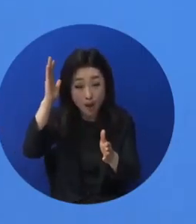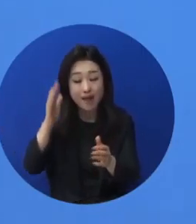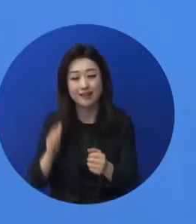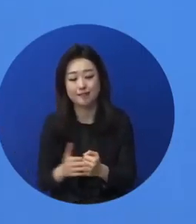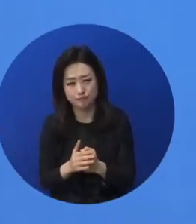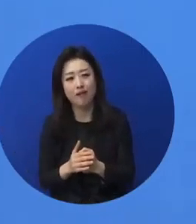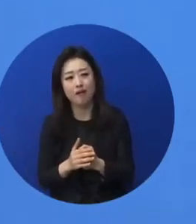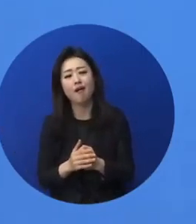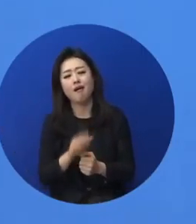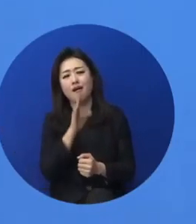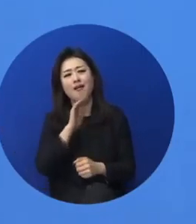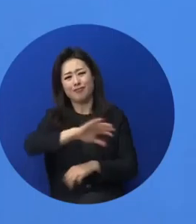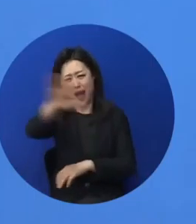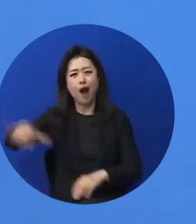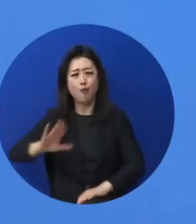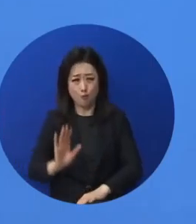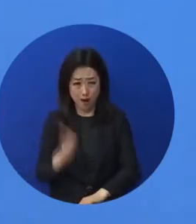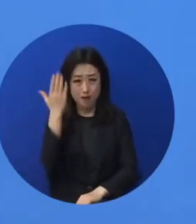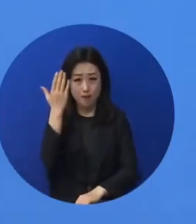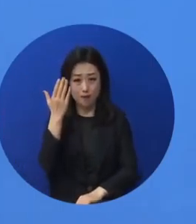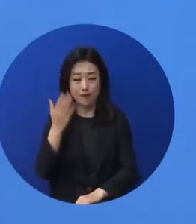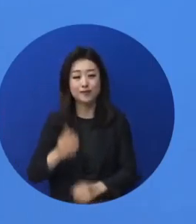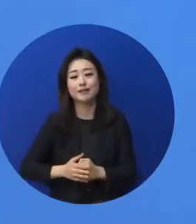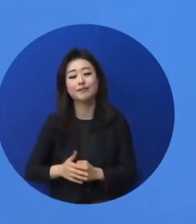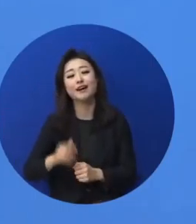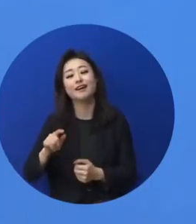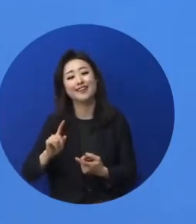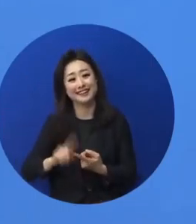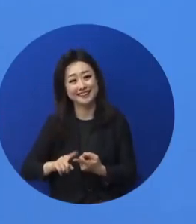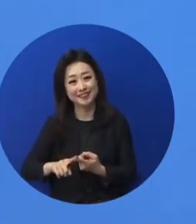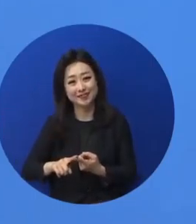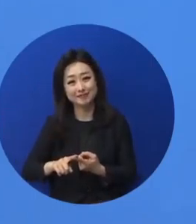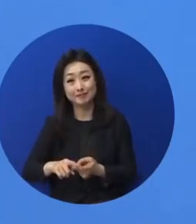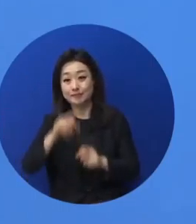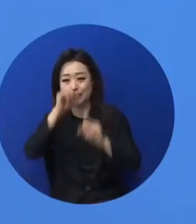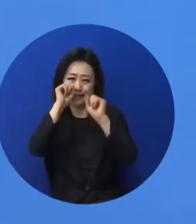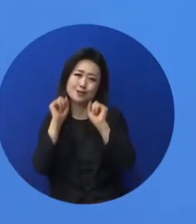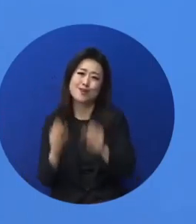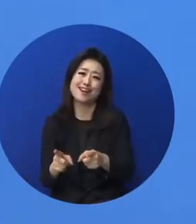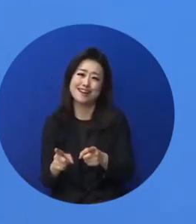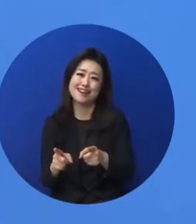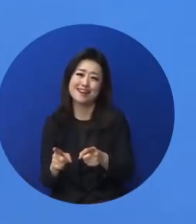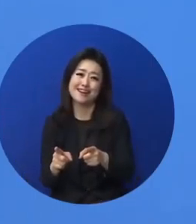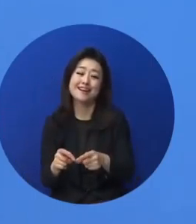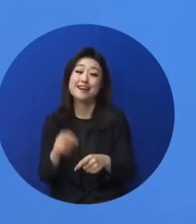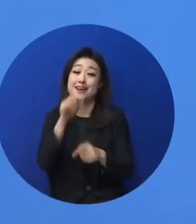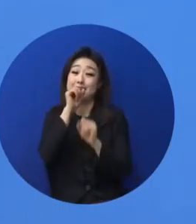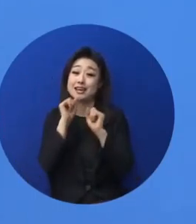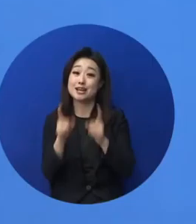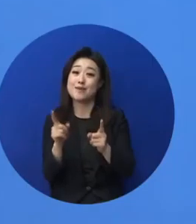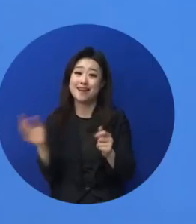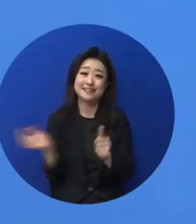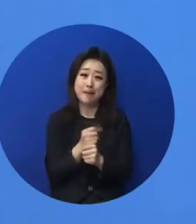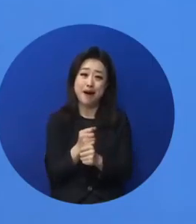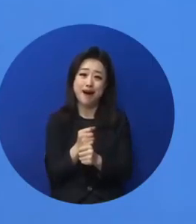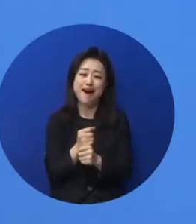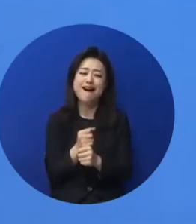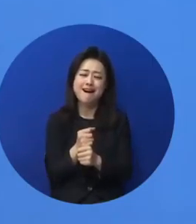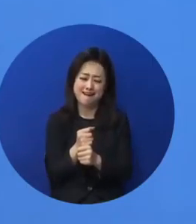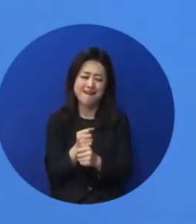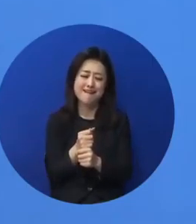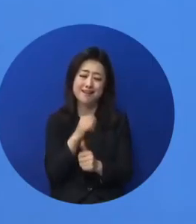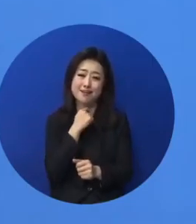내세웠습니다. 다 됩니다. 이런 되는 부분에 있어서 이 기회 아니겠습니까? 이 기회를 제대로 잡고 정착을 시켜야